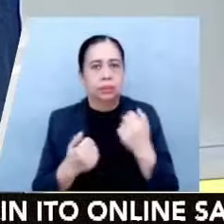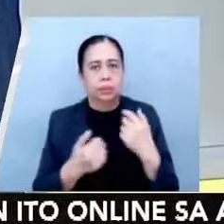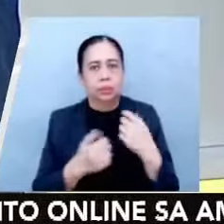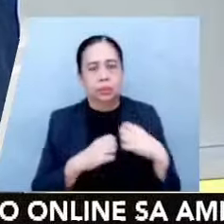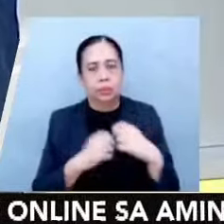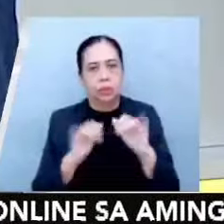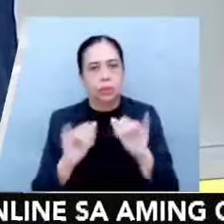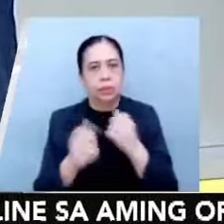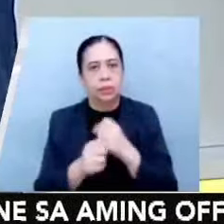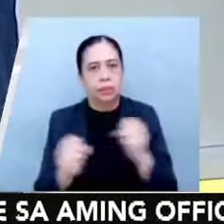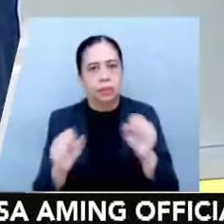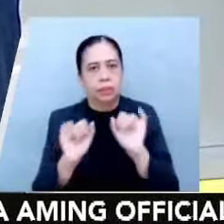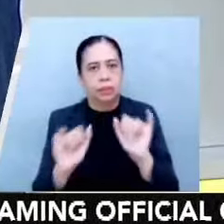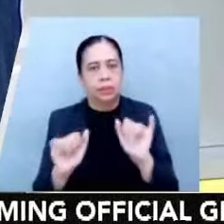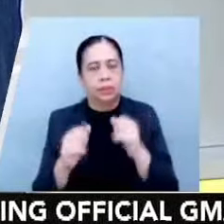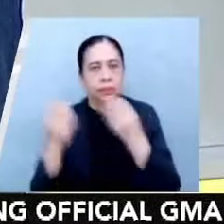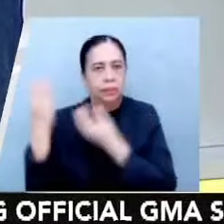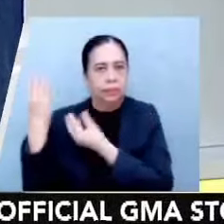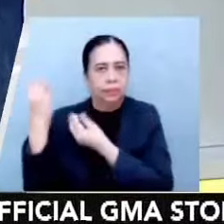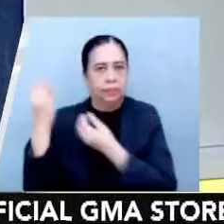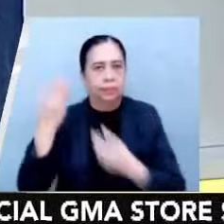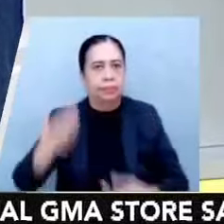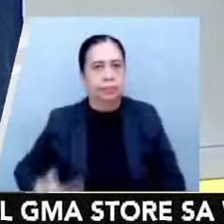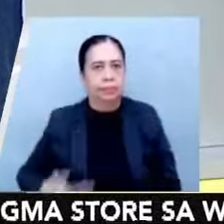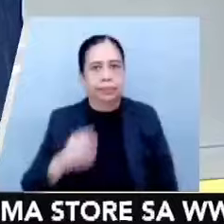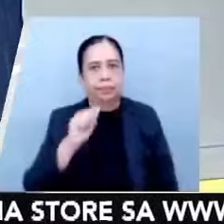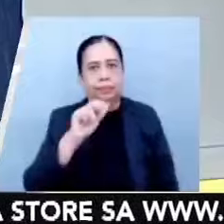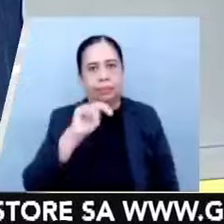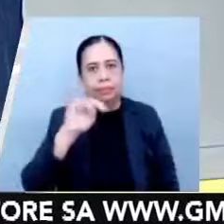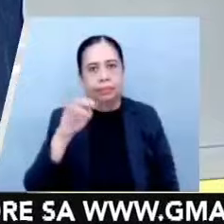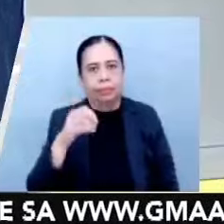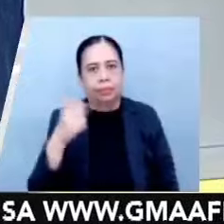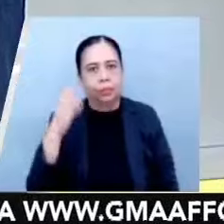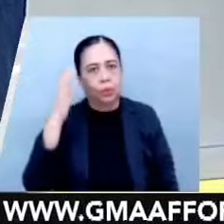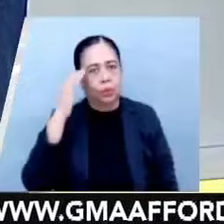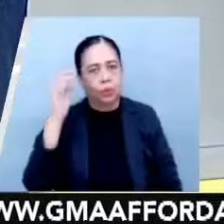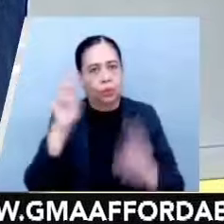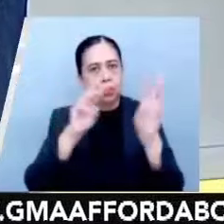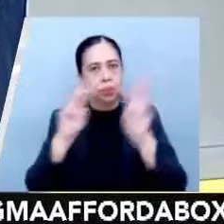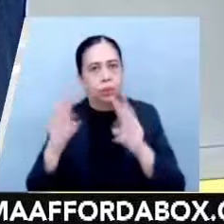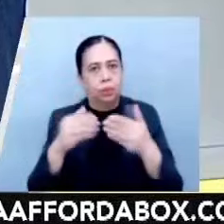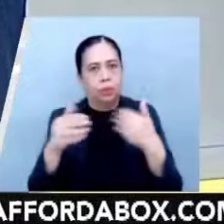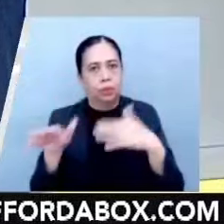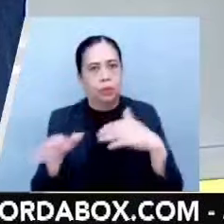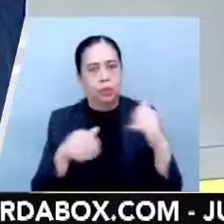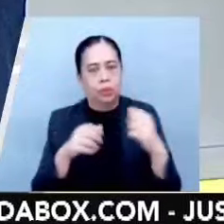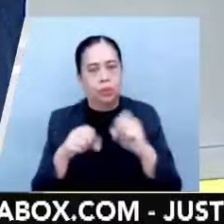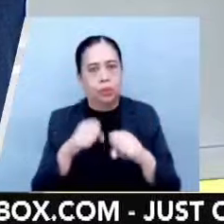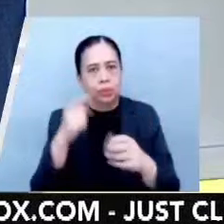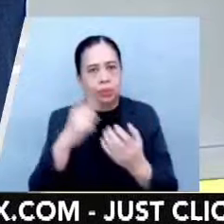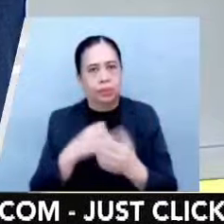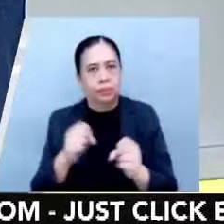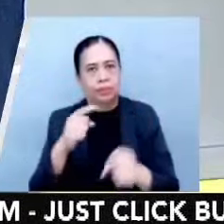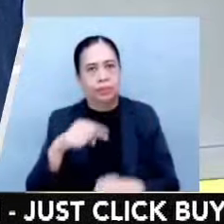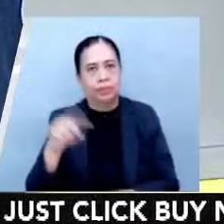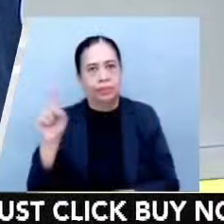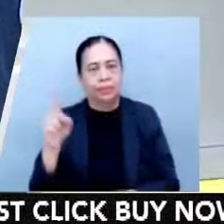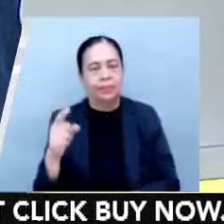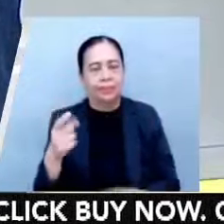stay updated. Ako po si Anzo Pertiera. Know the weather before you go. Para mag safe lagi. Mga kapuso.